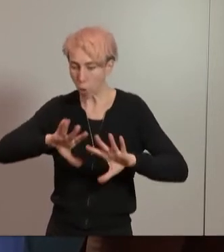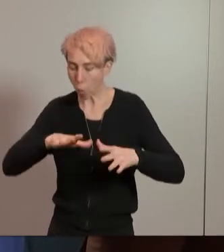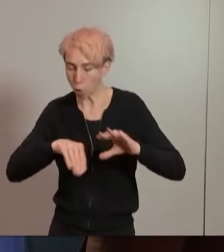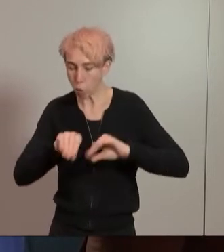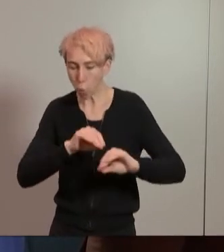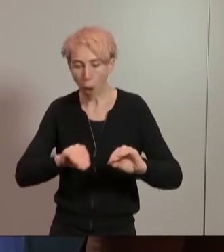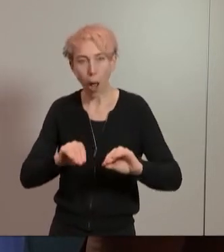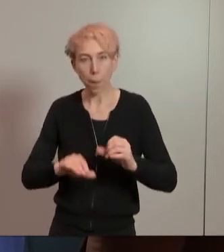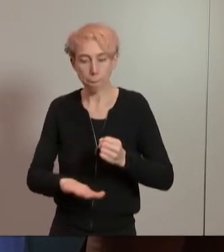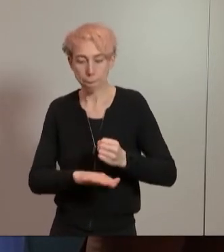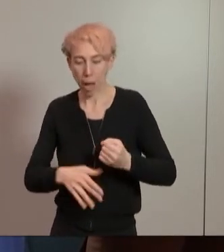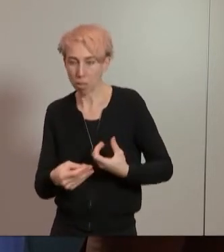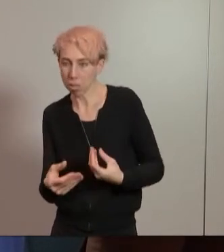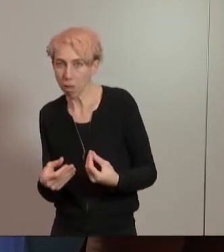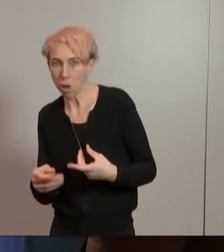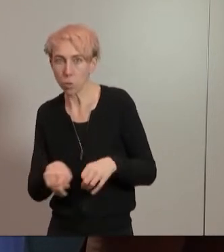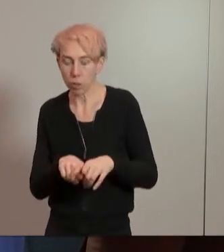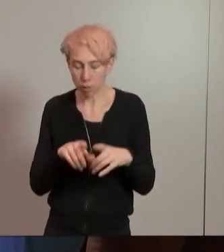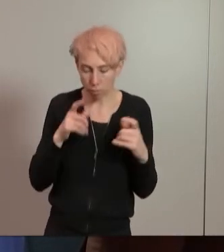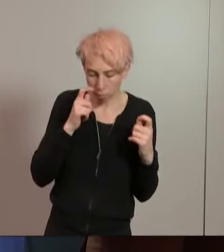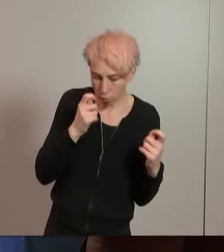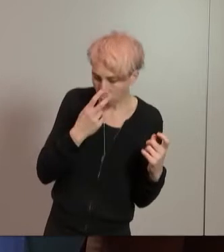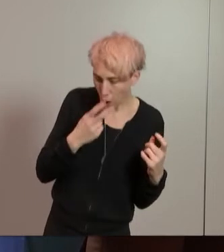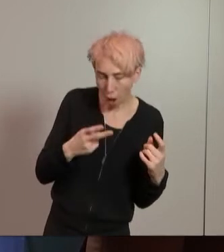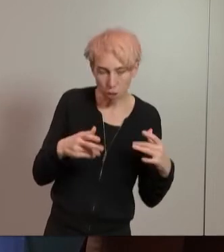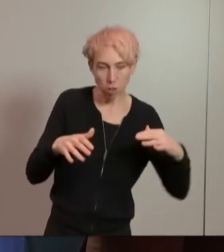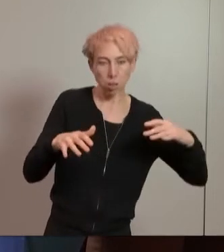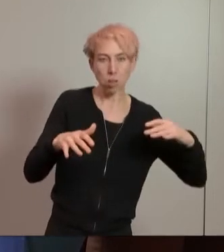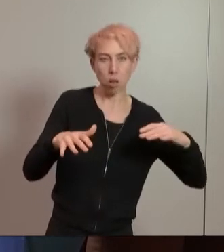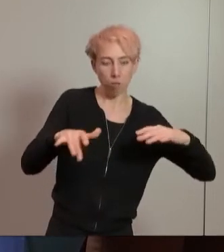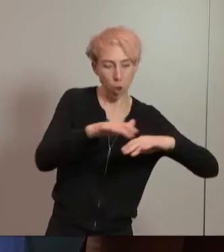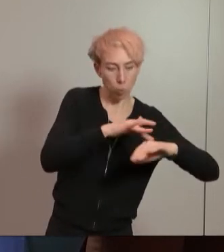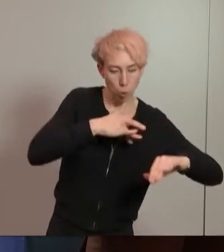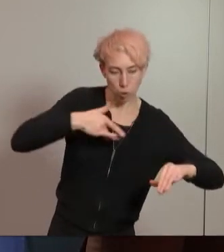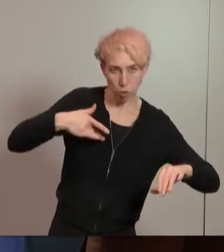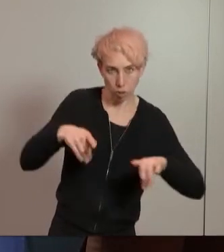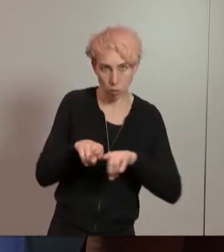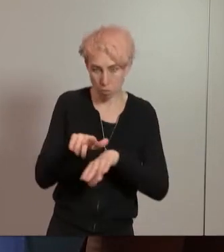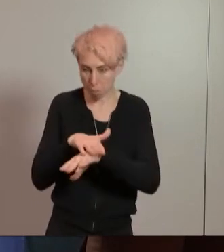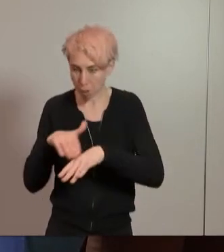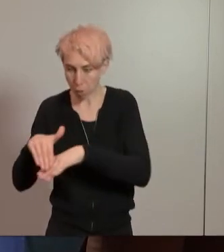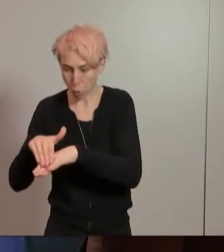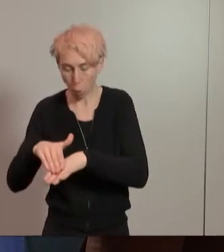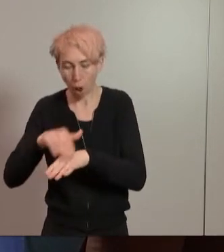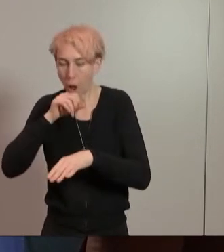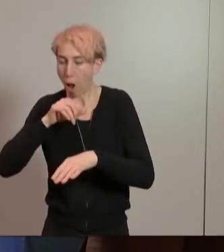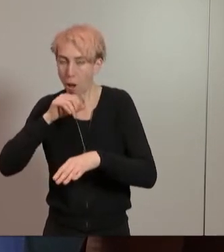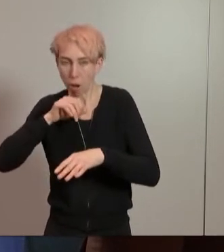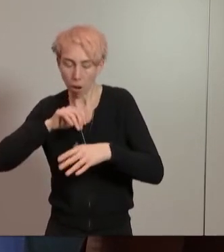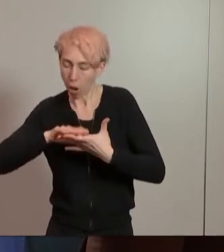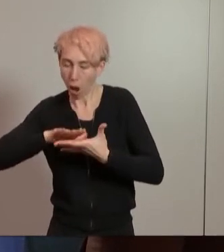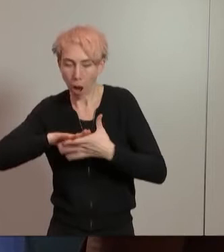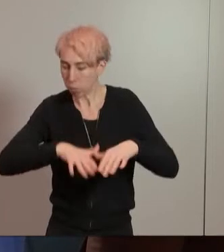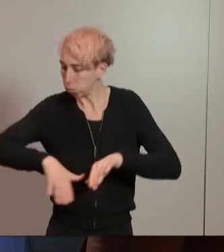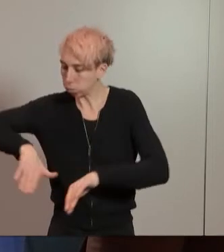recours, ainsi que les attentions portées sur la santé environnementale et la prévention de la santé à tous les âges. La